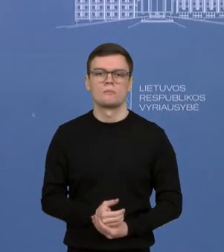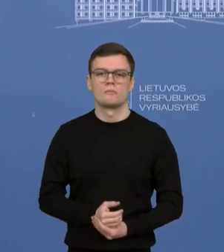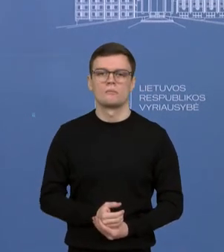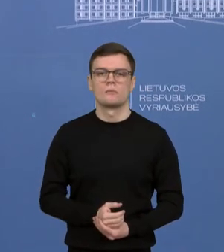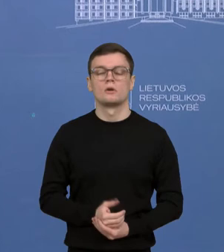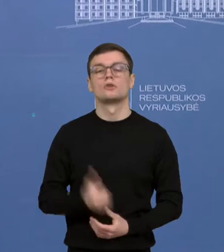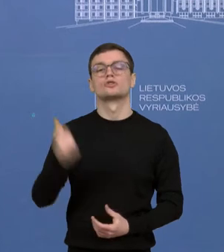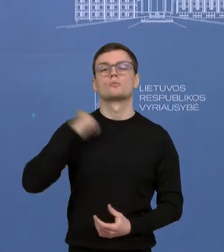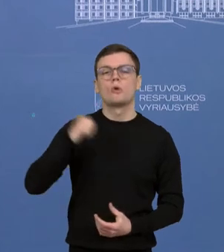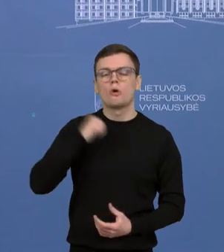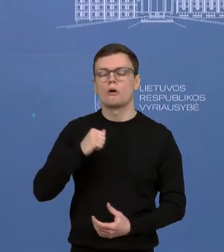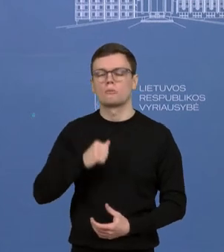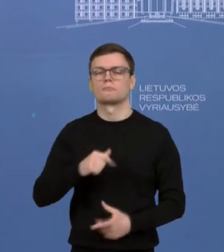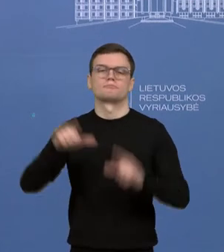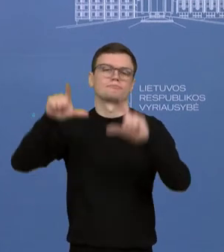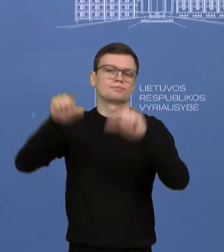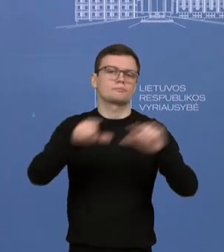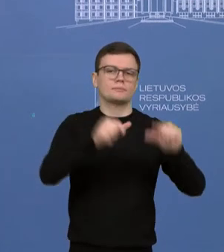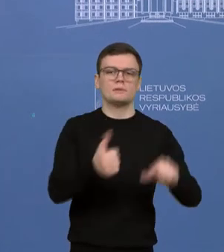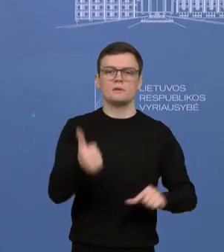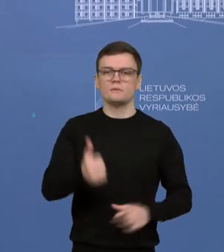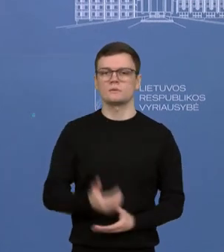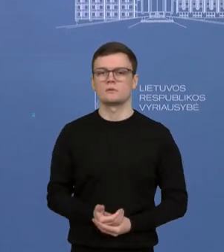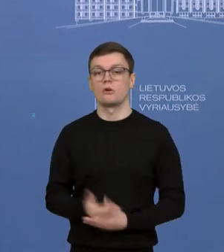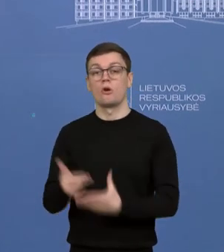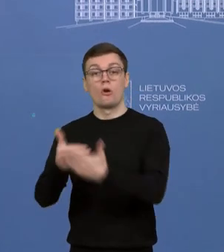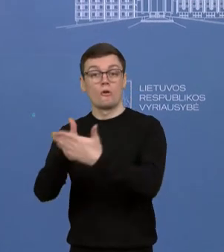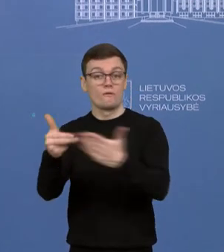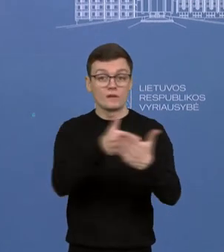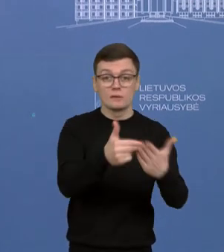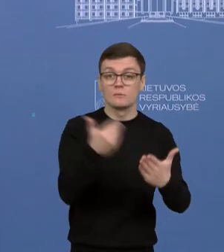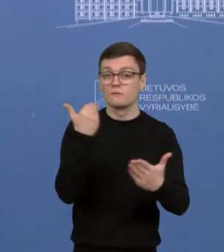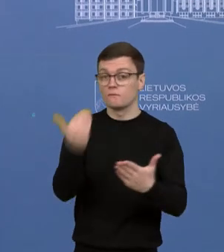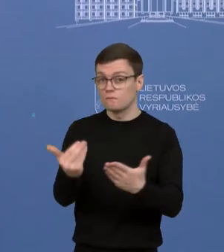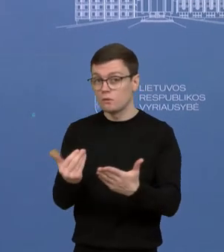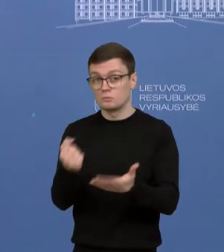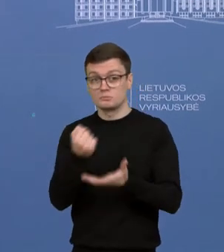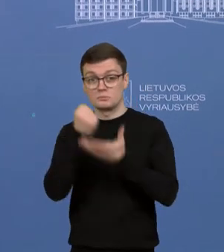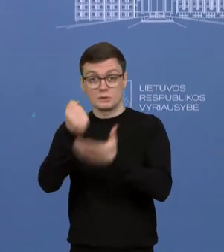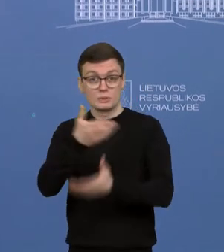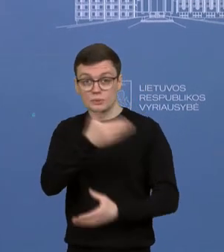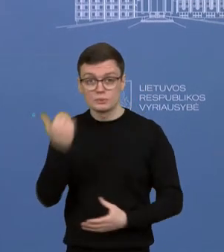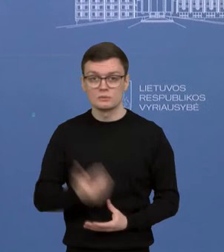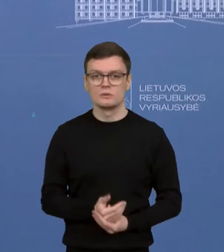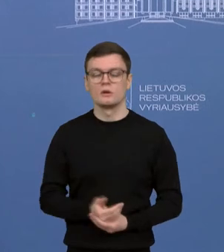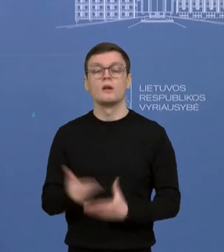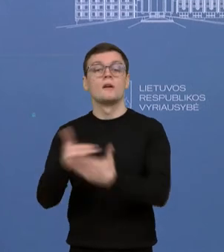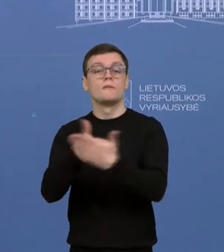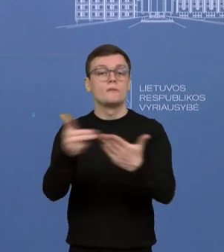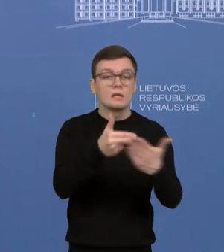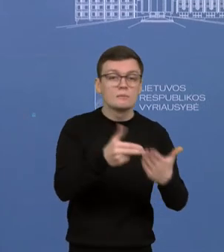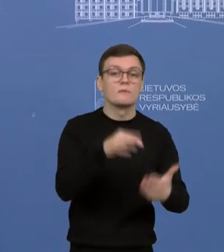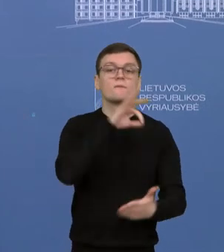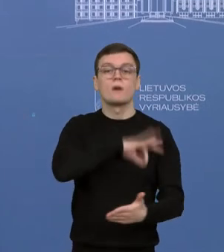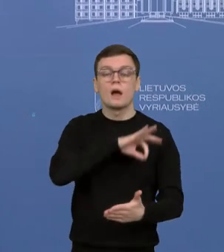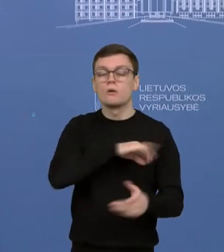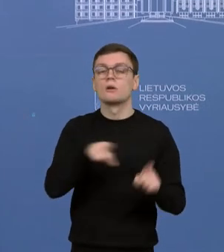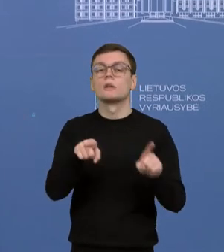kainą, taip yra numatoma. O nepriklausomiam tiekėjams nėra numatyta paskirsti dar kažkokių sumų? Nepriklausomų tiekėjų vartotojams taip pat yra